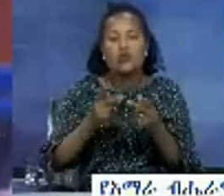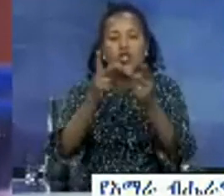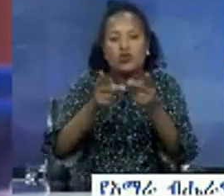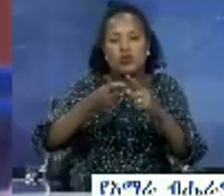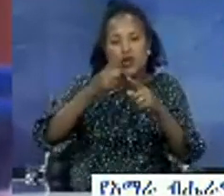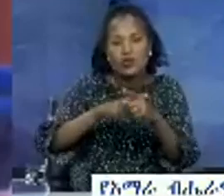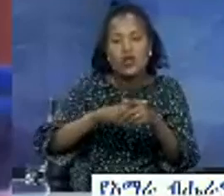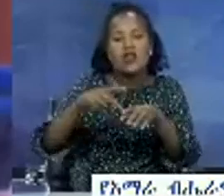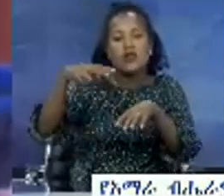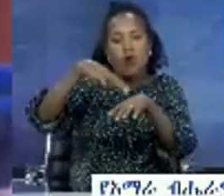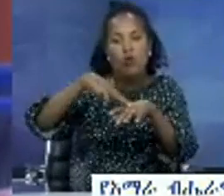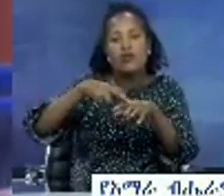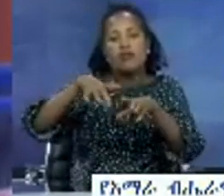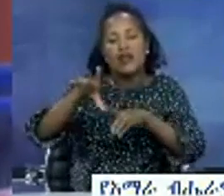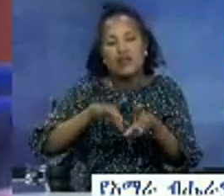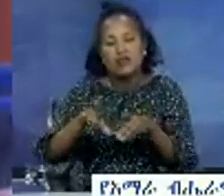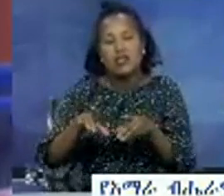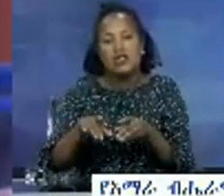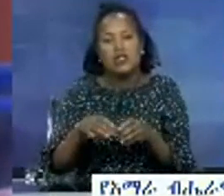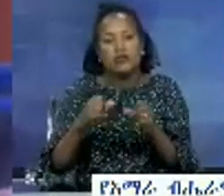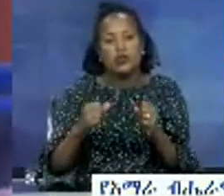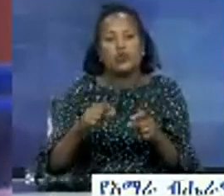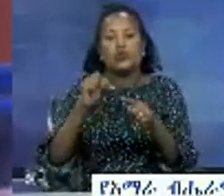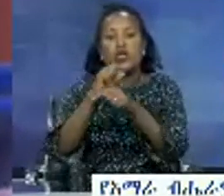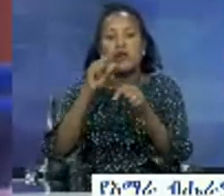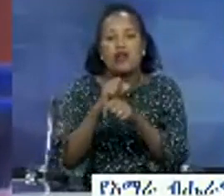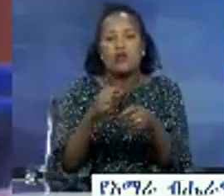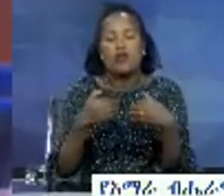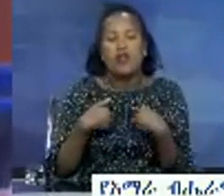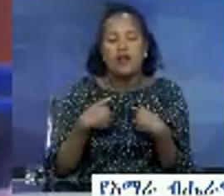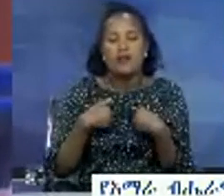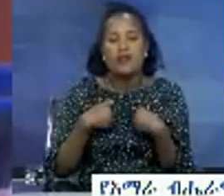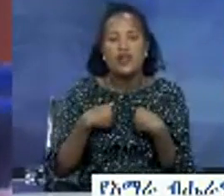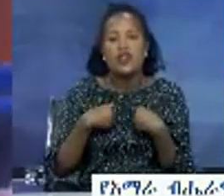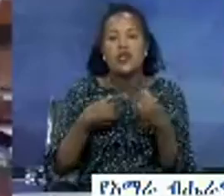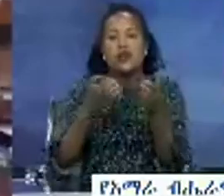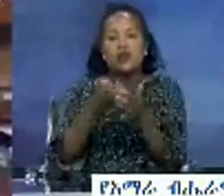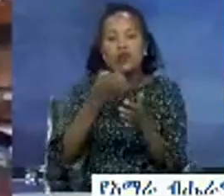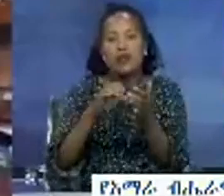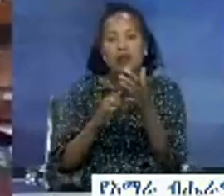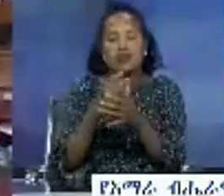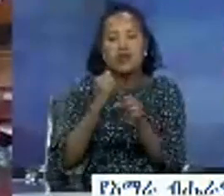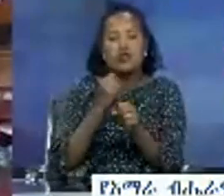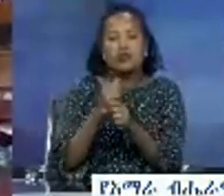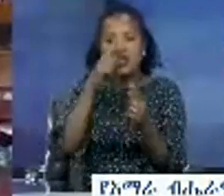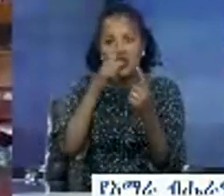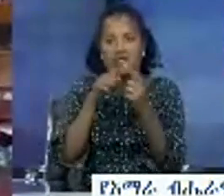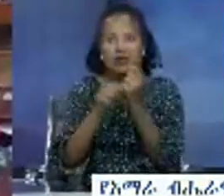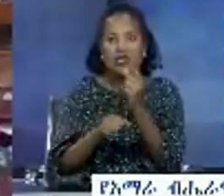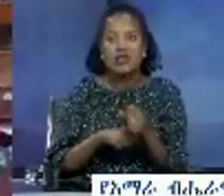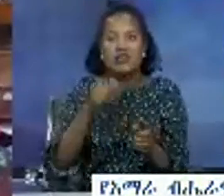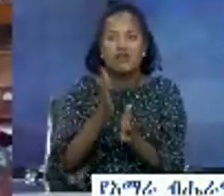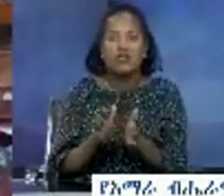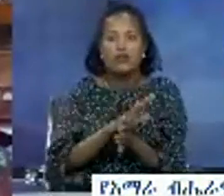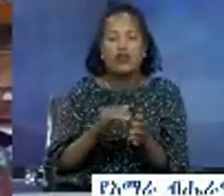እንዲመለሱና እንዲቋቋሙ የማድረግ ብርቱ ተግባር ይኖርብናል። የኢኮኖሚ ልማት ስራዎቻችን በእቅዳችን መሰረት እንዲከናወኑና